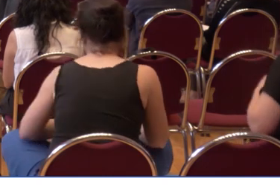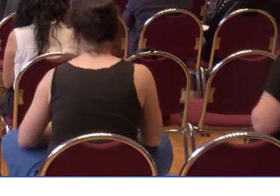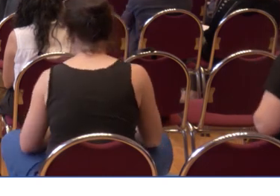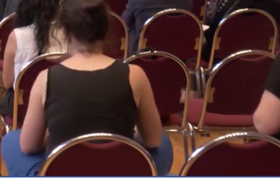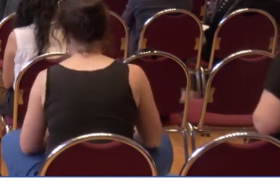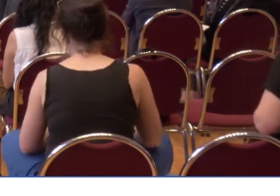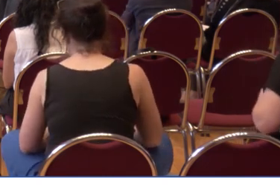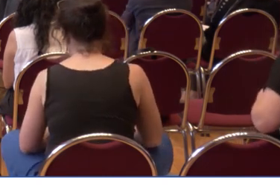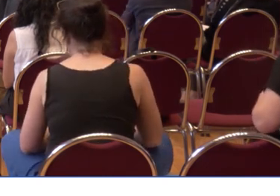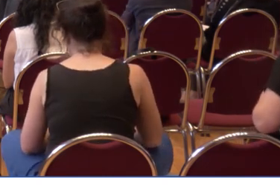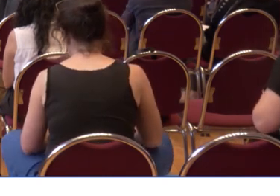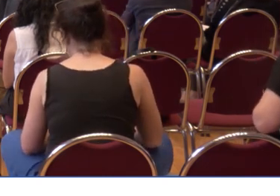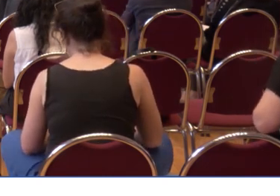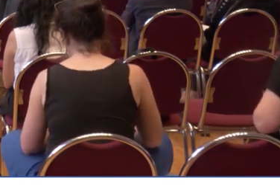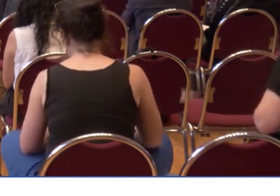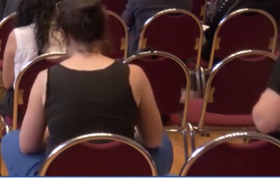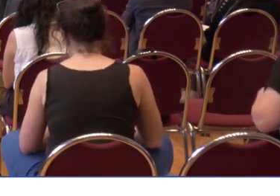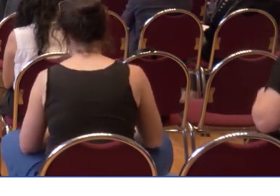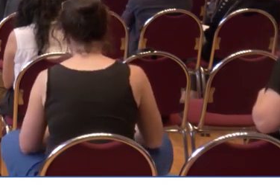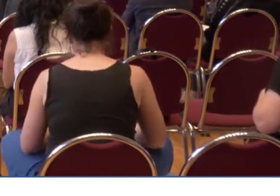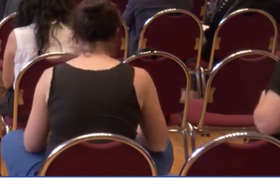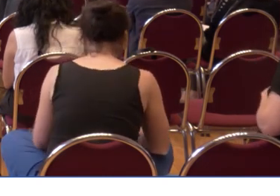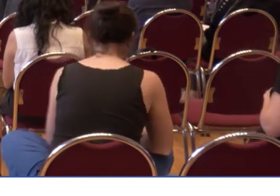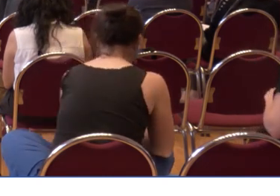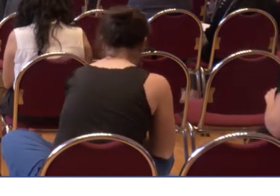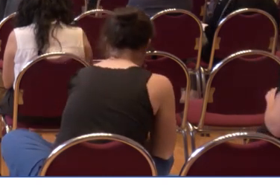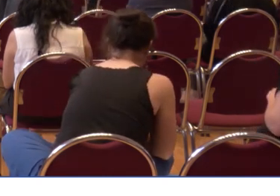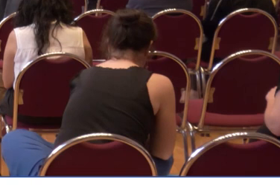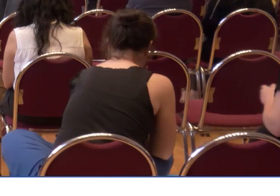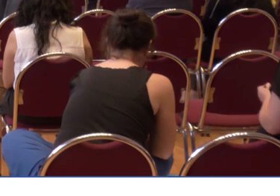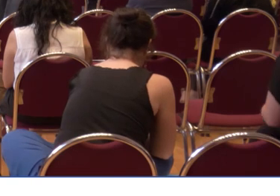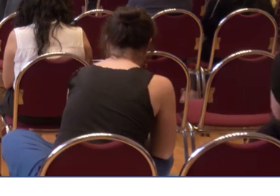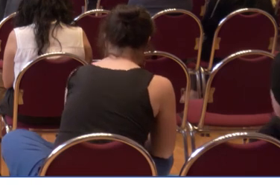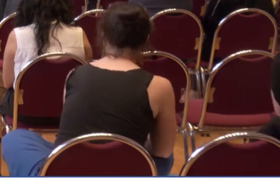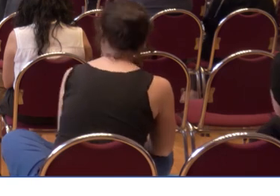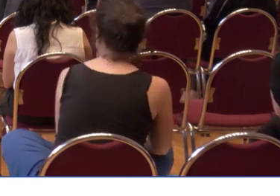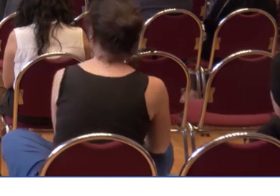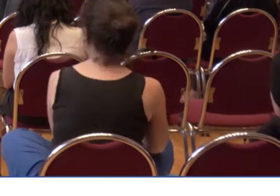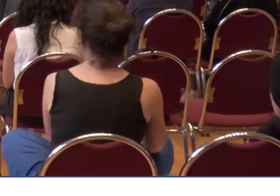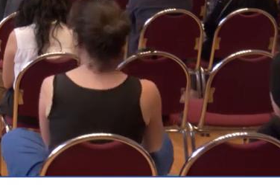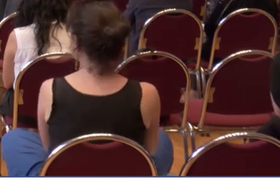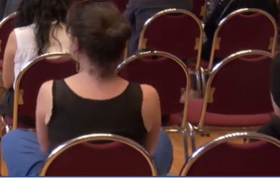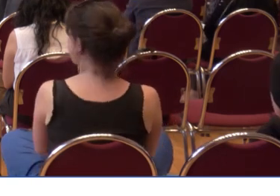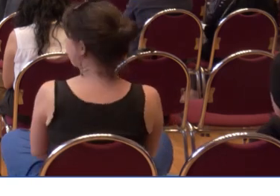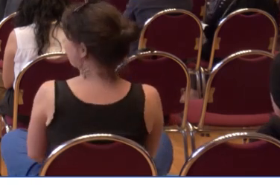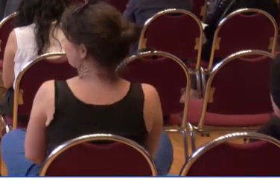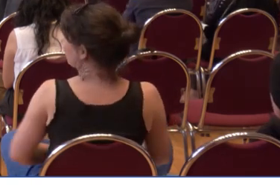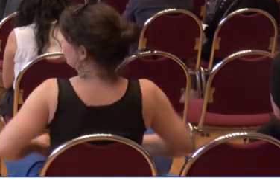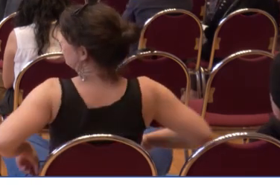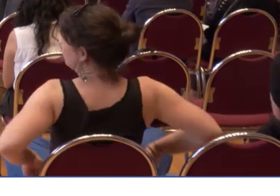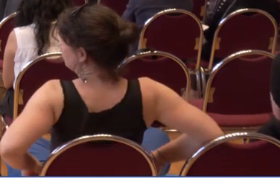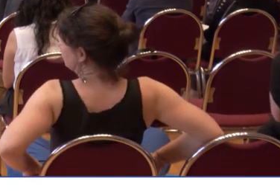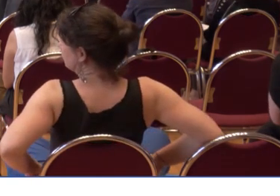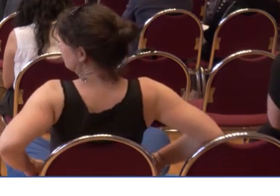es geht darum die Eingliederungshilfe bietet Leistungen an im eigenen in der eigenen Wohnung